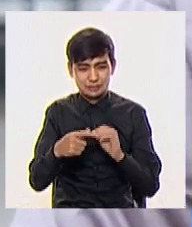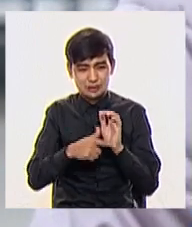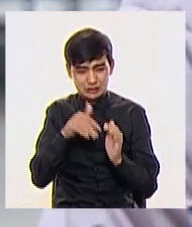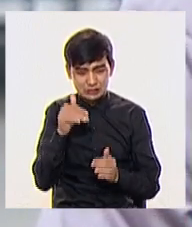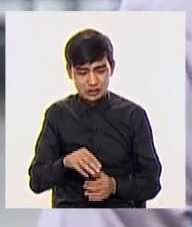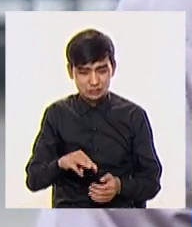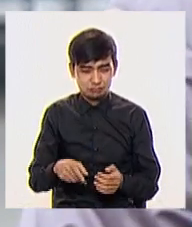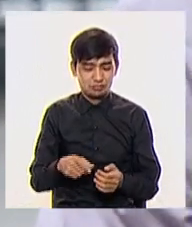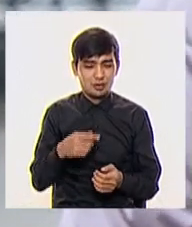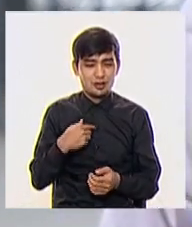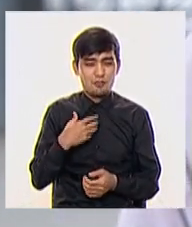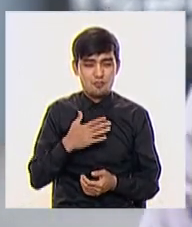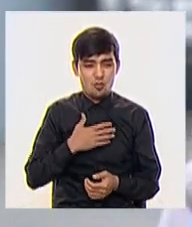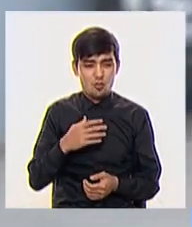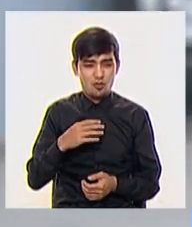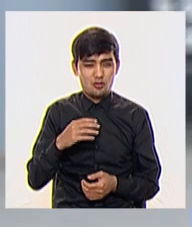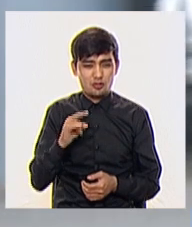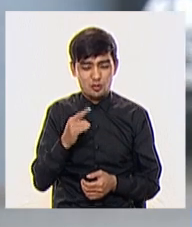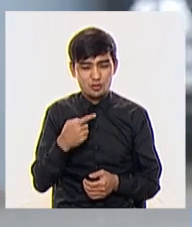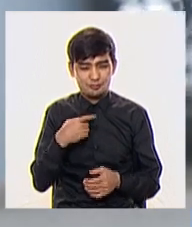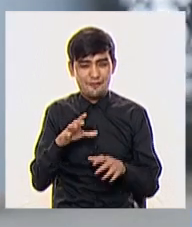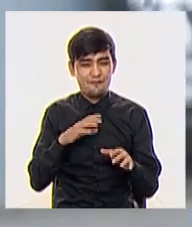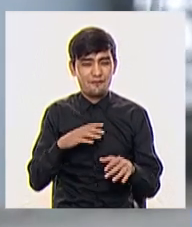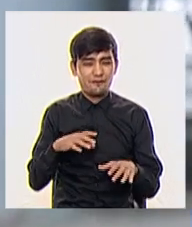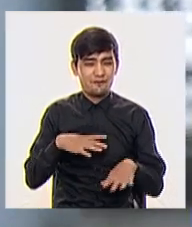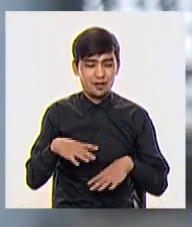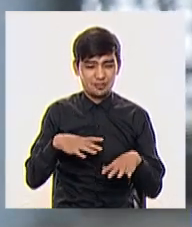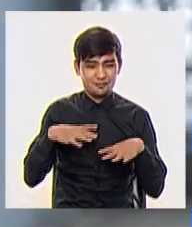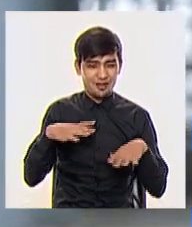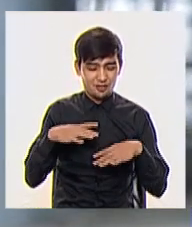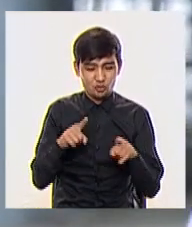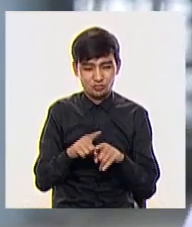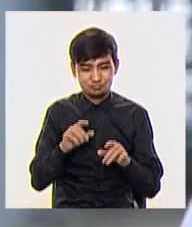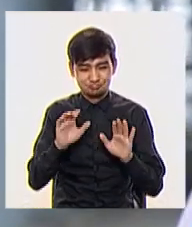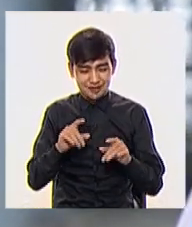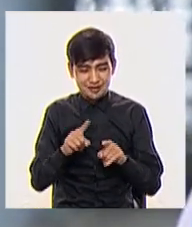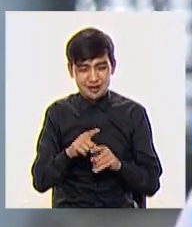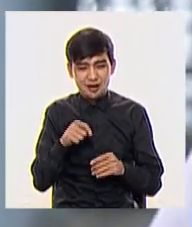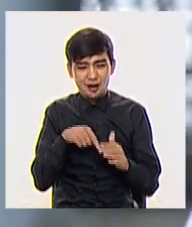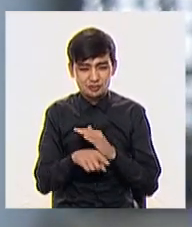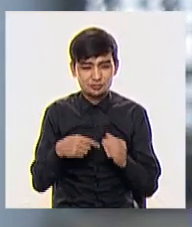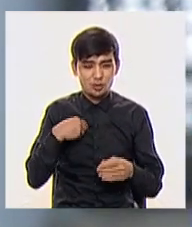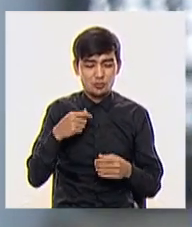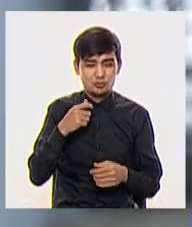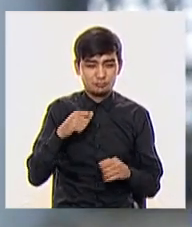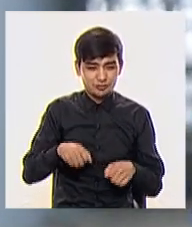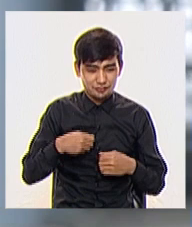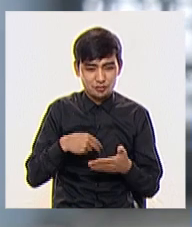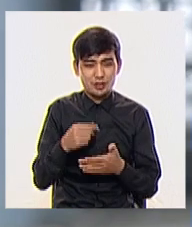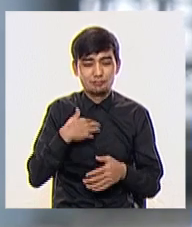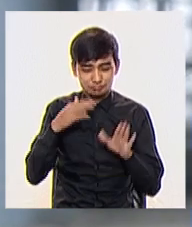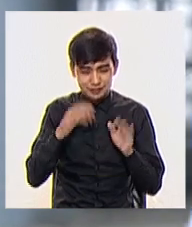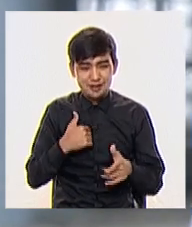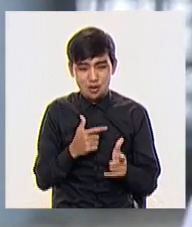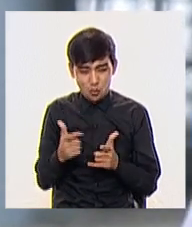мой ребенок вратарь штаны я покупаю каждый месяц но дело даже не об этом вы поймите я готова вкладываться в своего